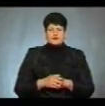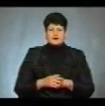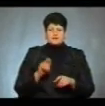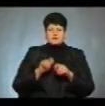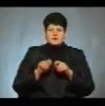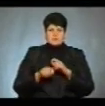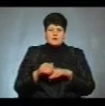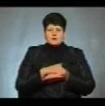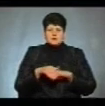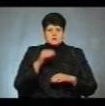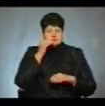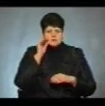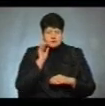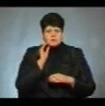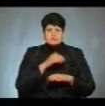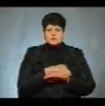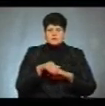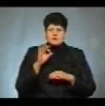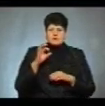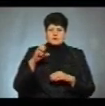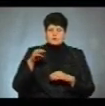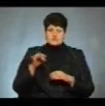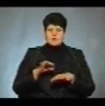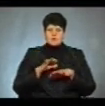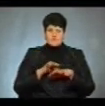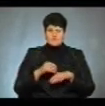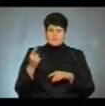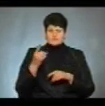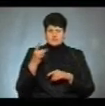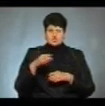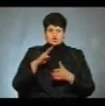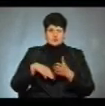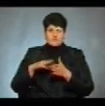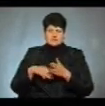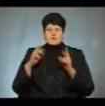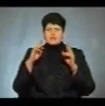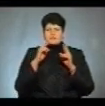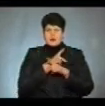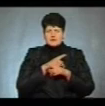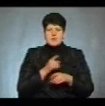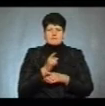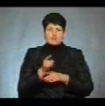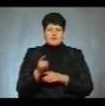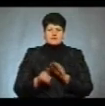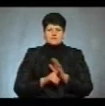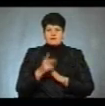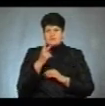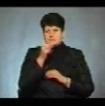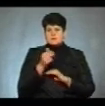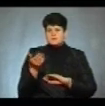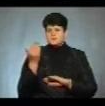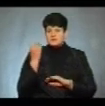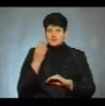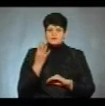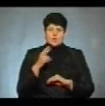Шевченка і на вулиці Острозького провели інспектори з паркування. Вперше штрафувати в Тернополі за неправильне паркування розпочали 2 місяці тому,